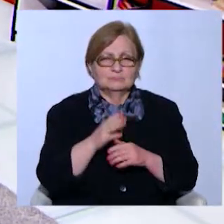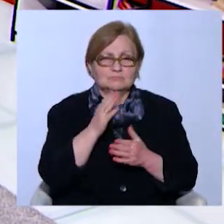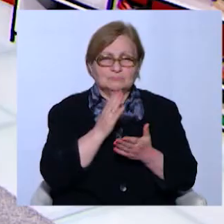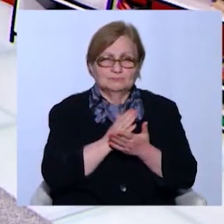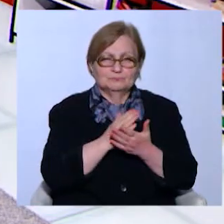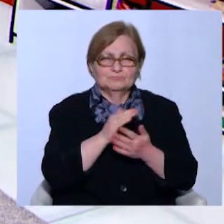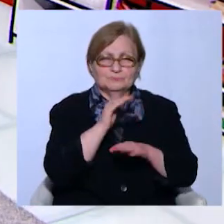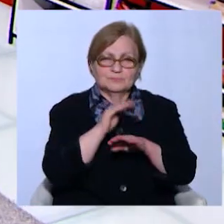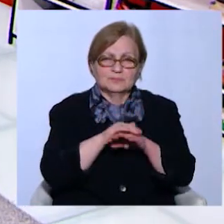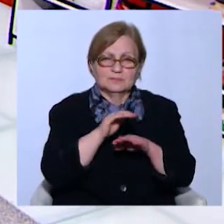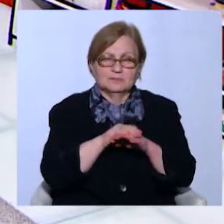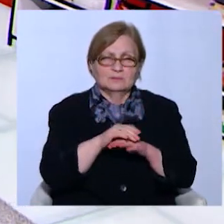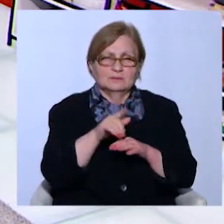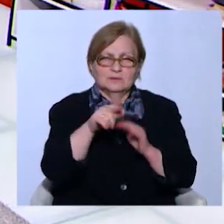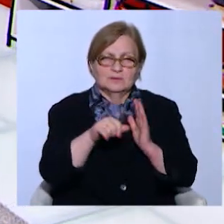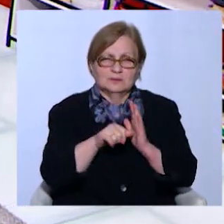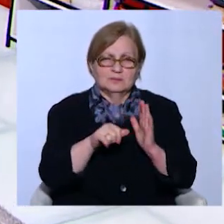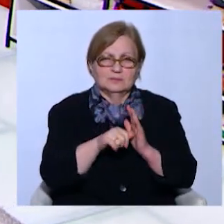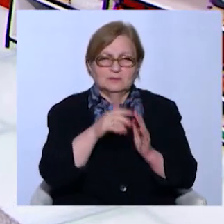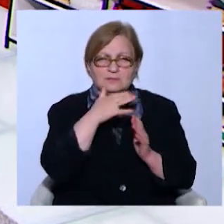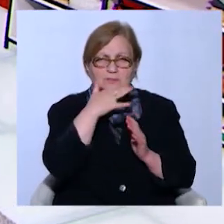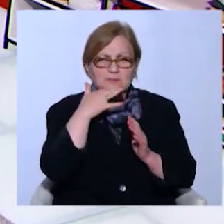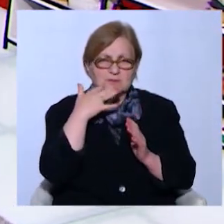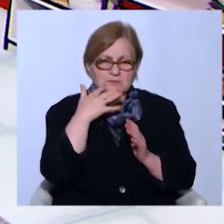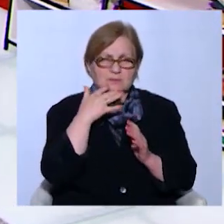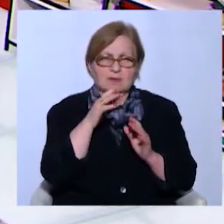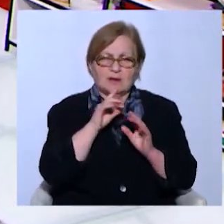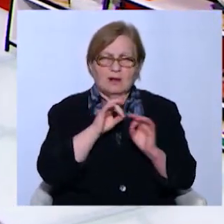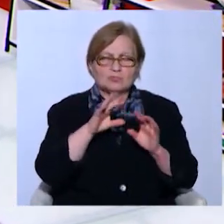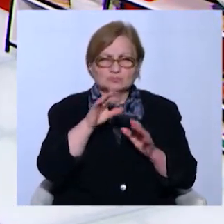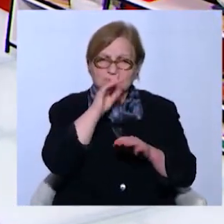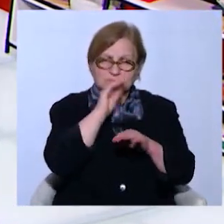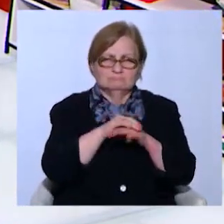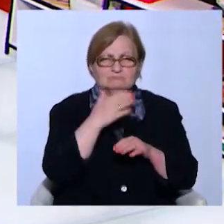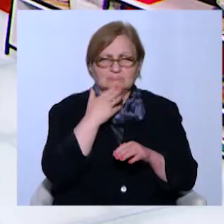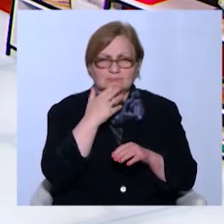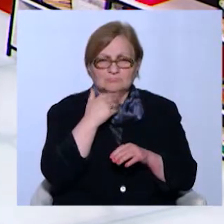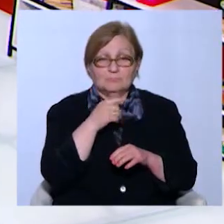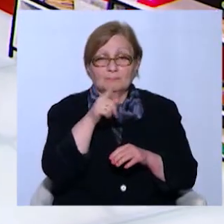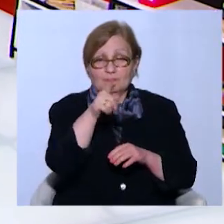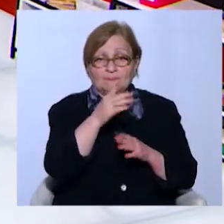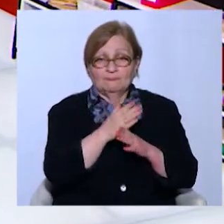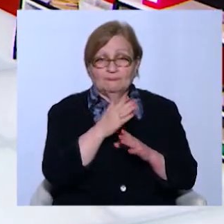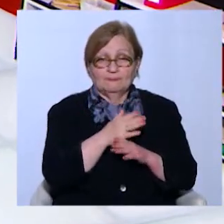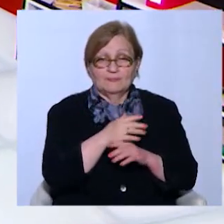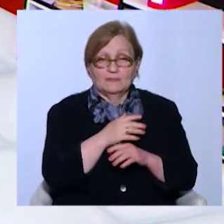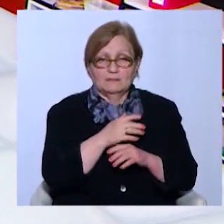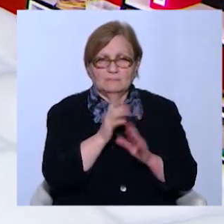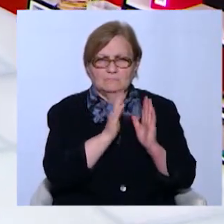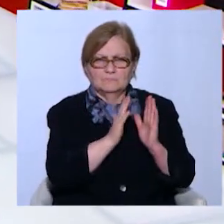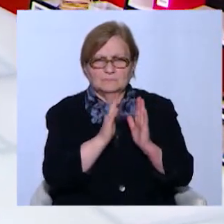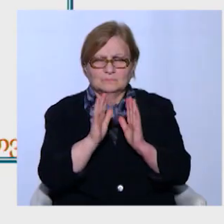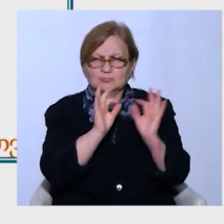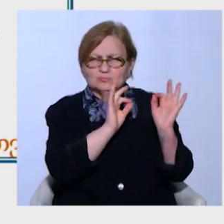ძალიან ხშირა თეორემა დაგეხმარებათ ბევრი საინტერესო ამოცანის ამოხსნაში. აი აქ მოცემულია ორგანიზებულად